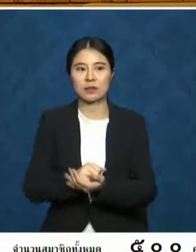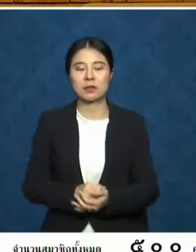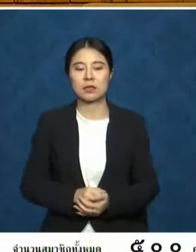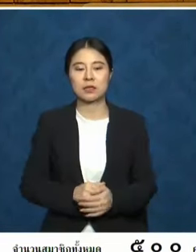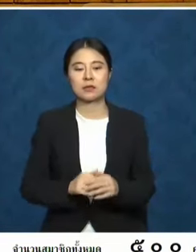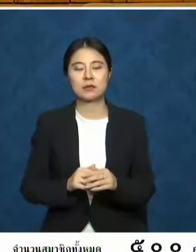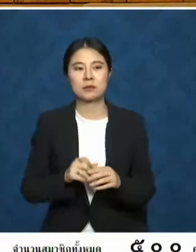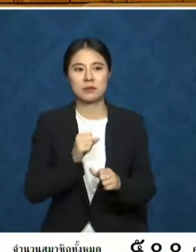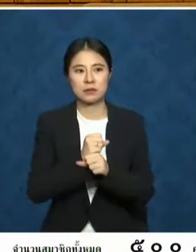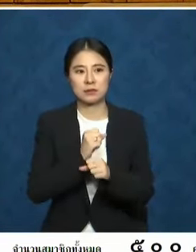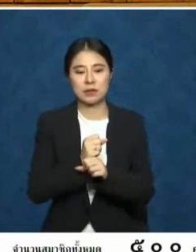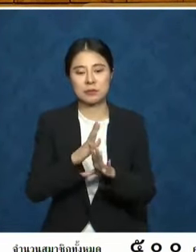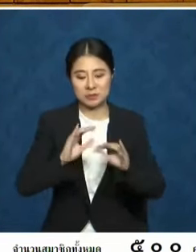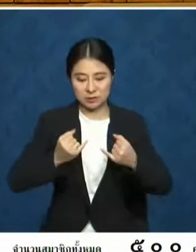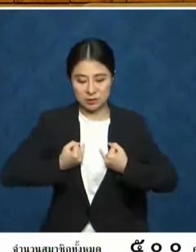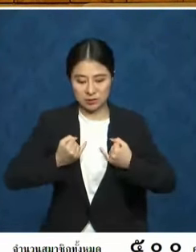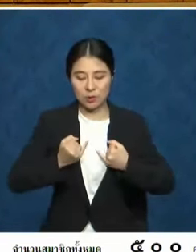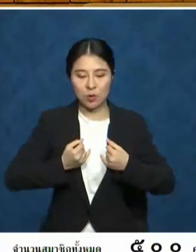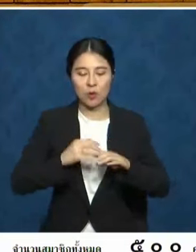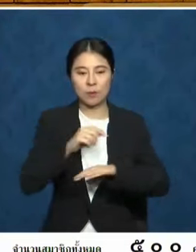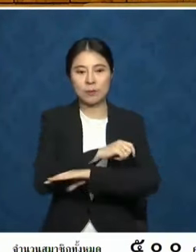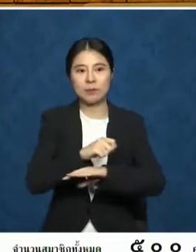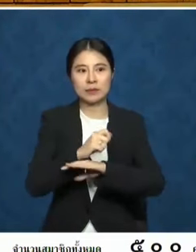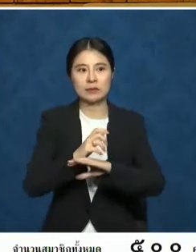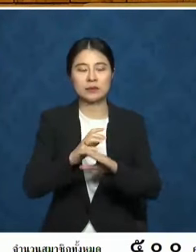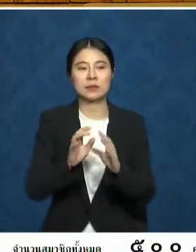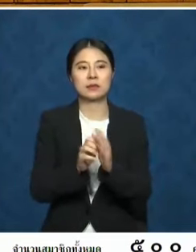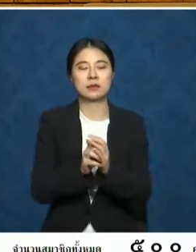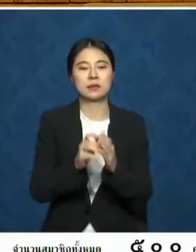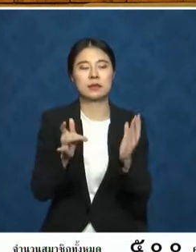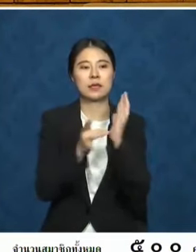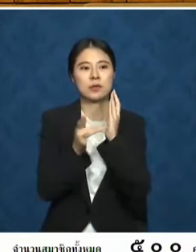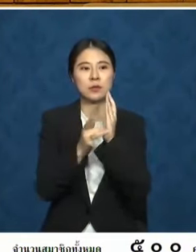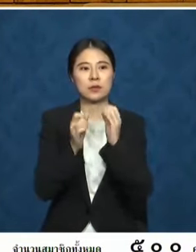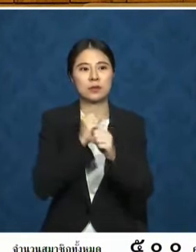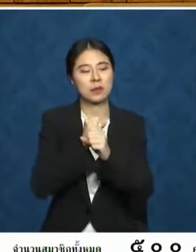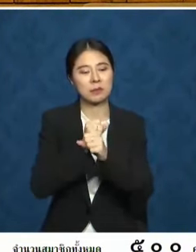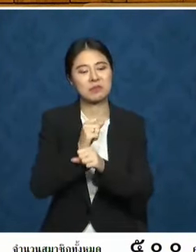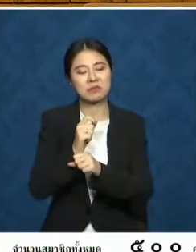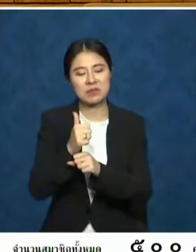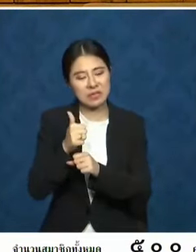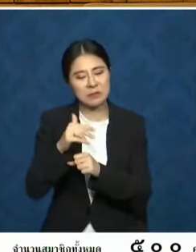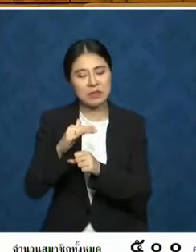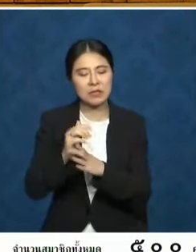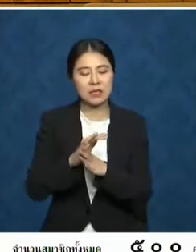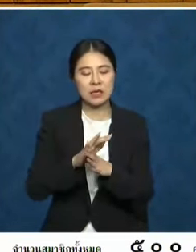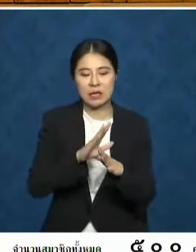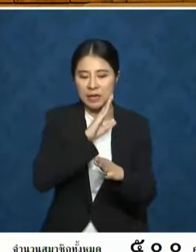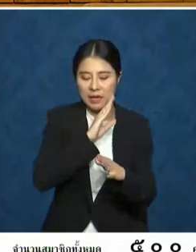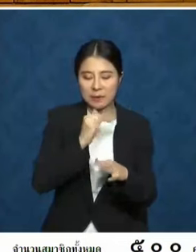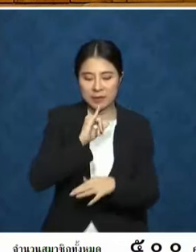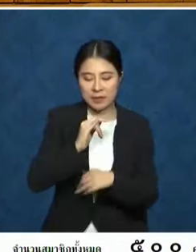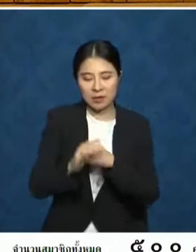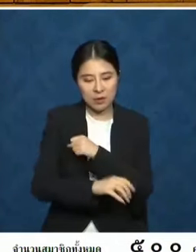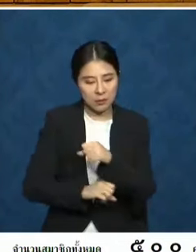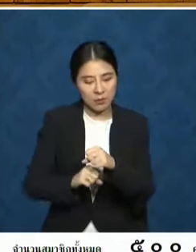ของการเป็บัญชีนวัตกรรมไปเอื่อต่อการทุจลิที่ทำให้ได้เกิดได้ง่ายข้นหรอไม่และจะป้องกันส่งเห่านี้อย่